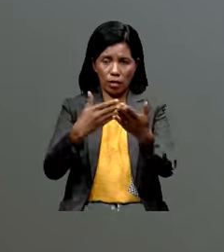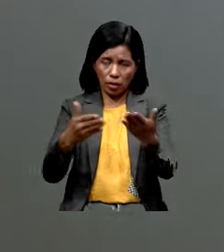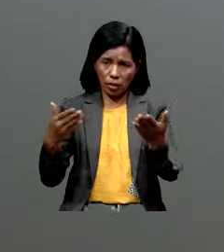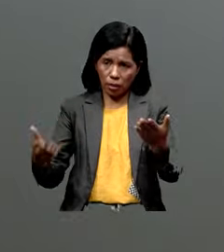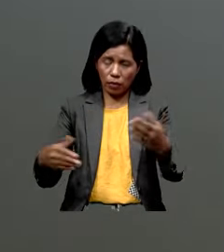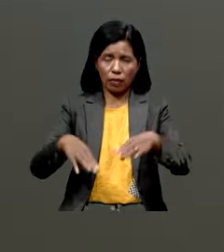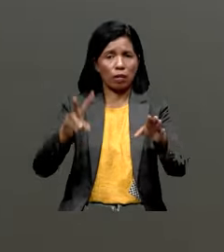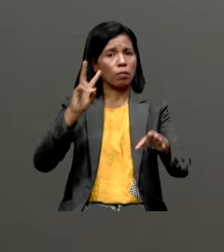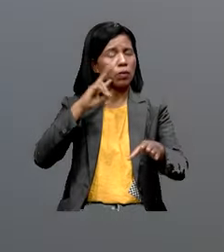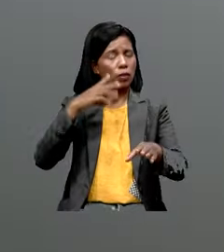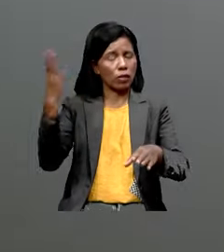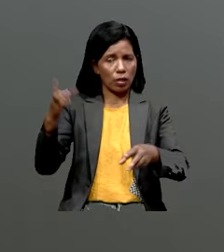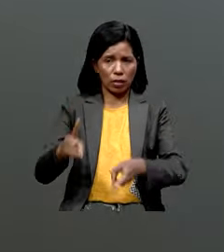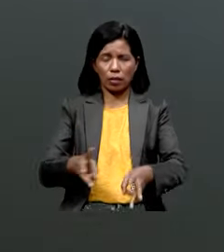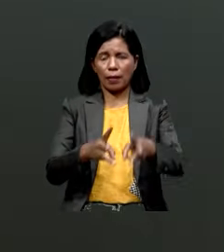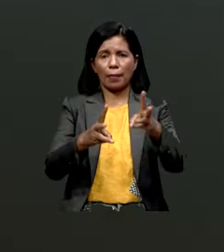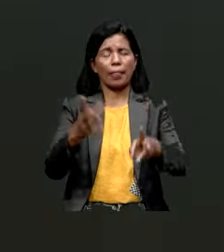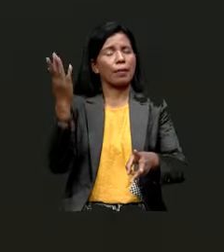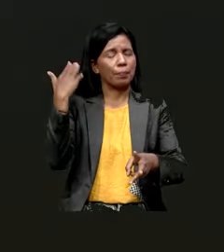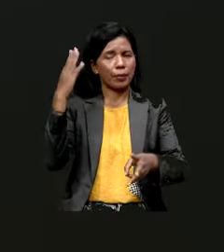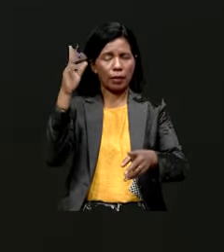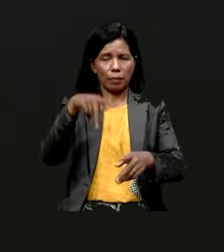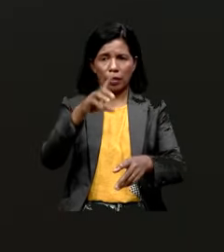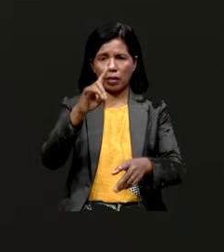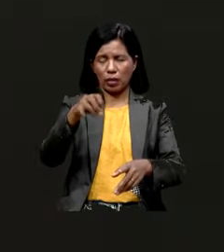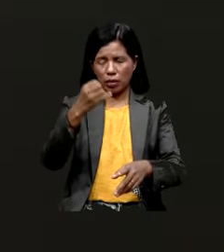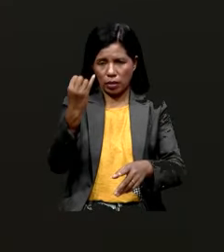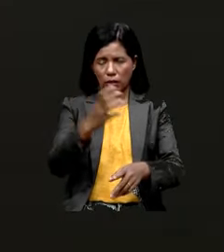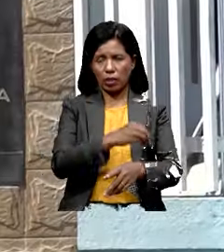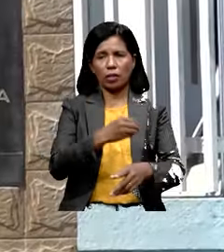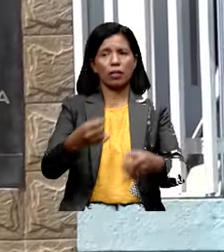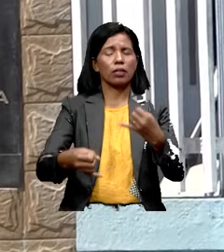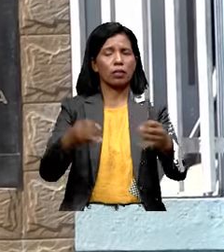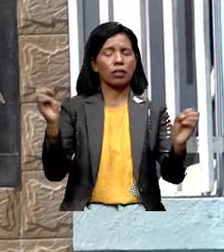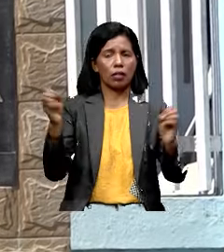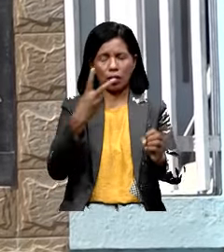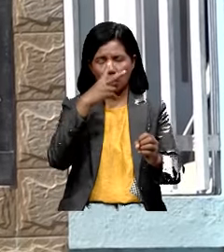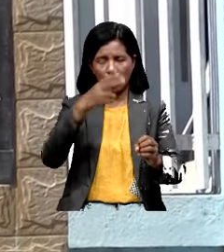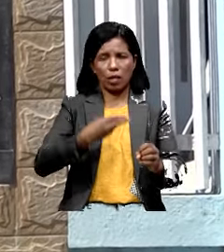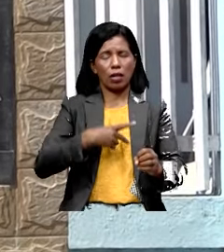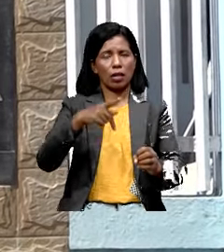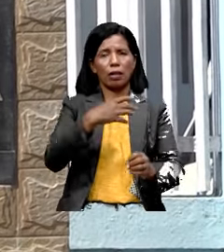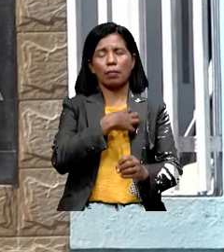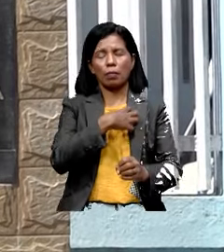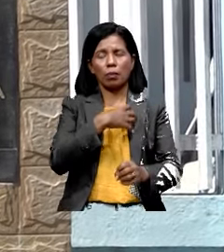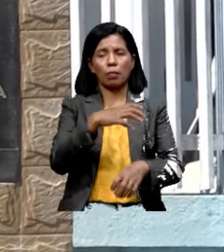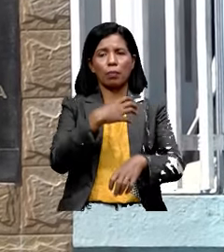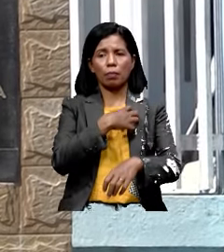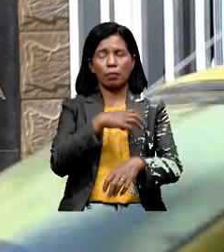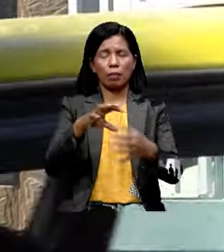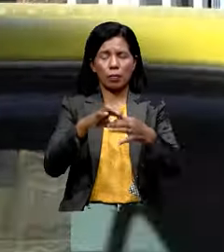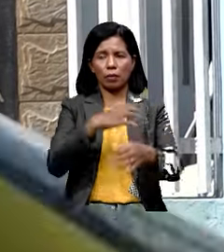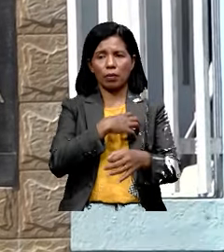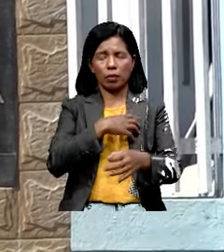fang moro ia strada nining. Antes nemos provedoria direitos humanos do justiça lamenta no acto membro penitenciário balo nebe limita